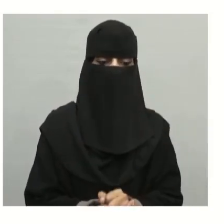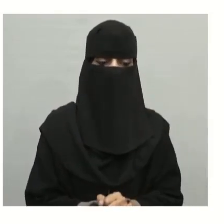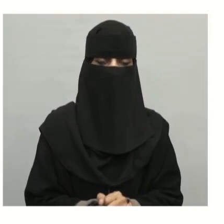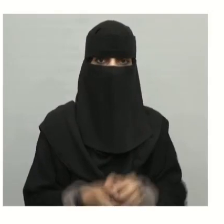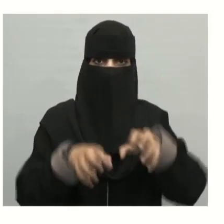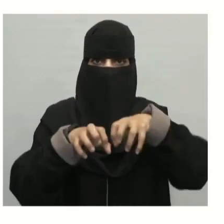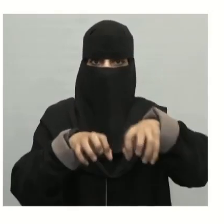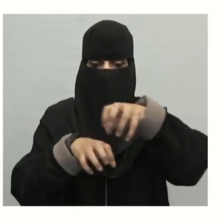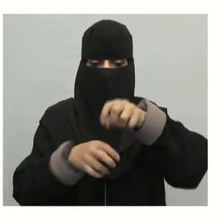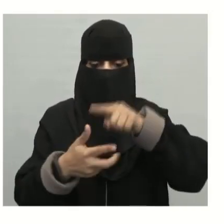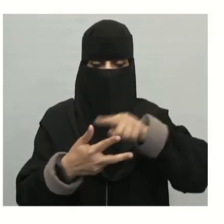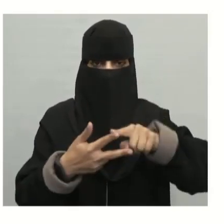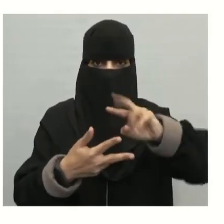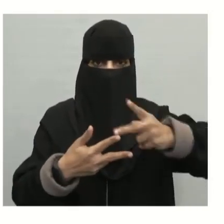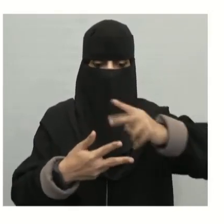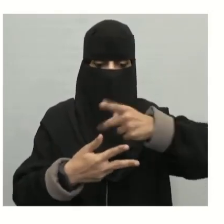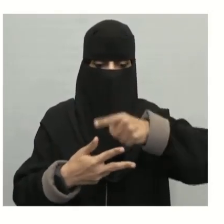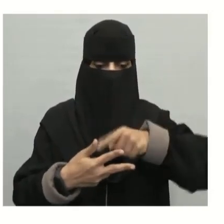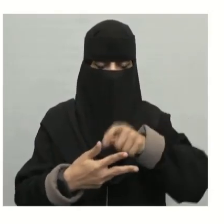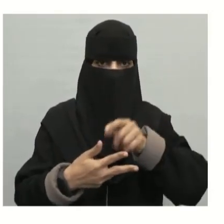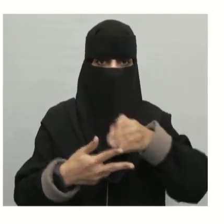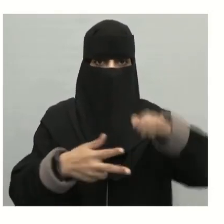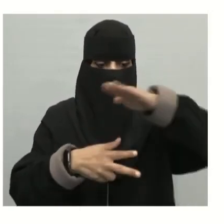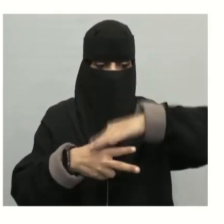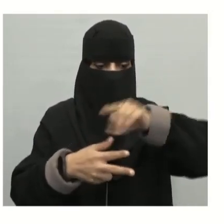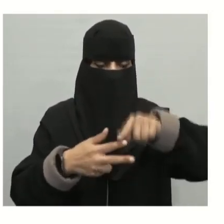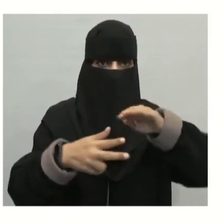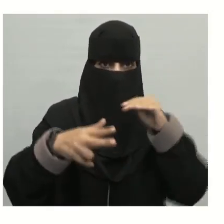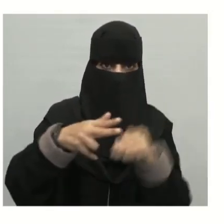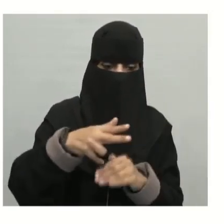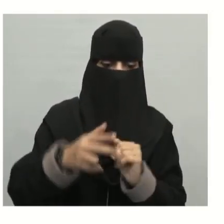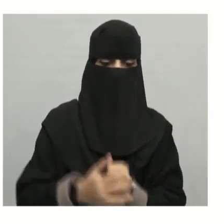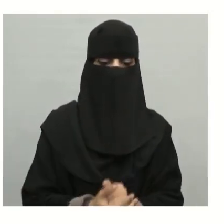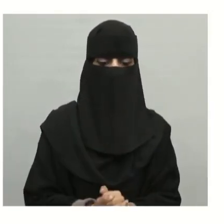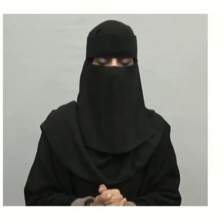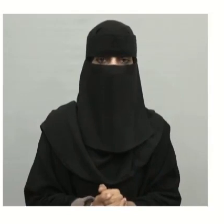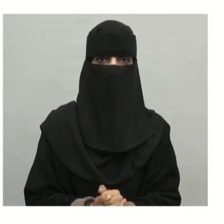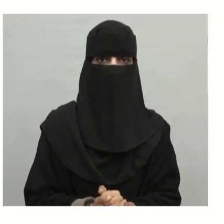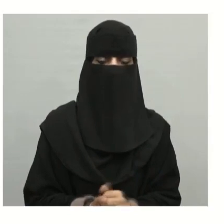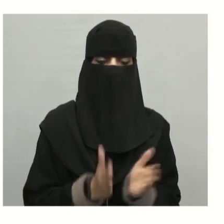ينقسم الى نوعين قلنا الصخور الناريه السطحيه والصخور الناريه الجوفيه